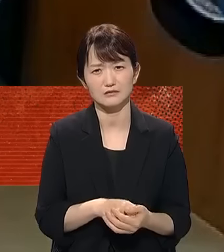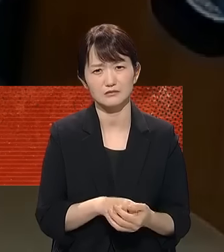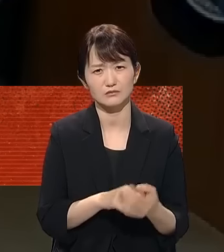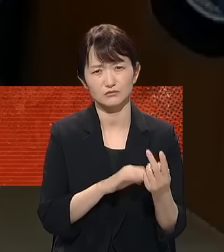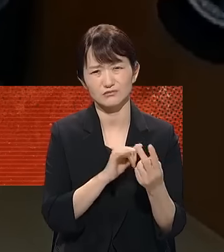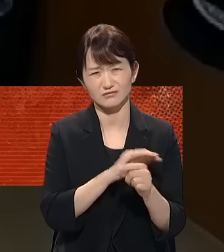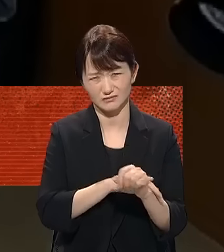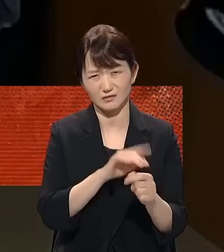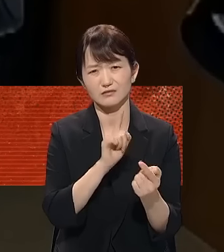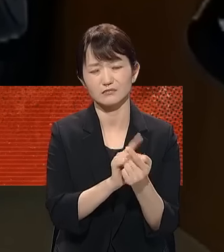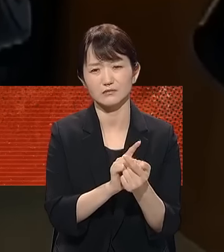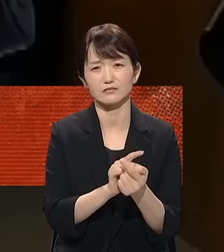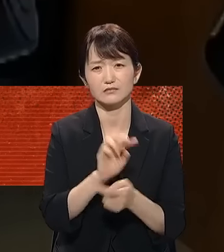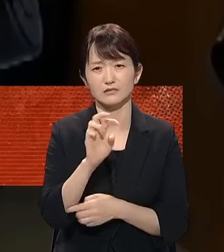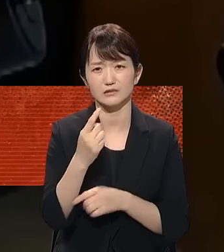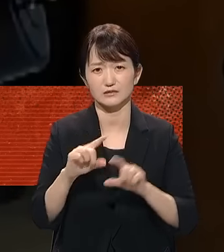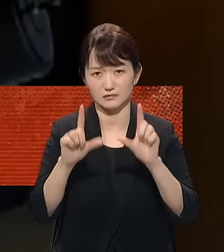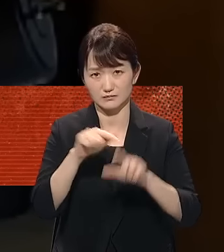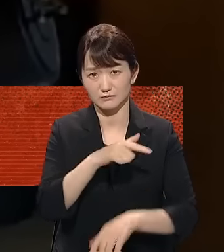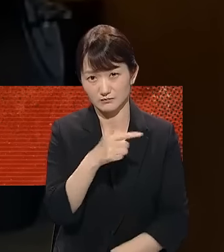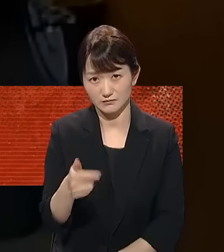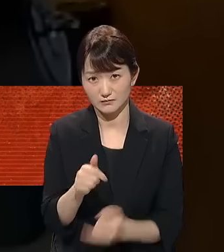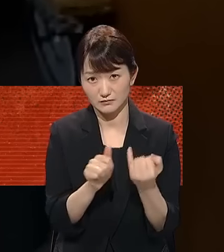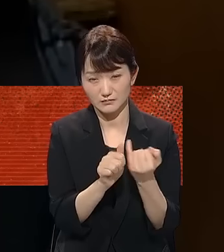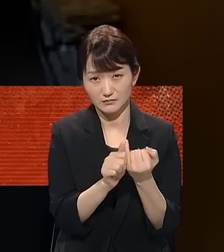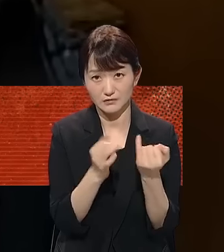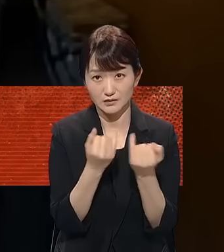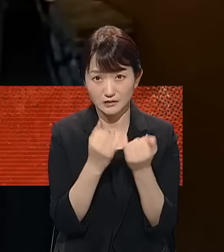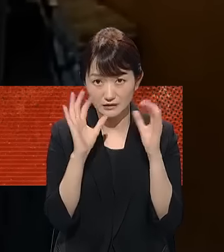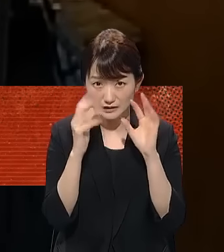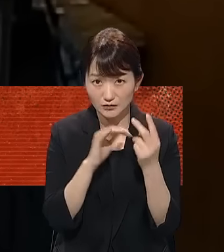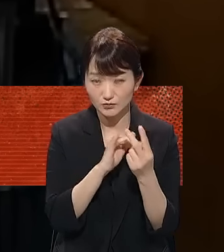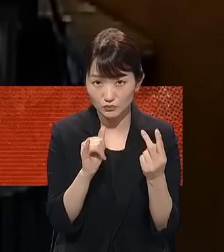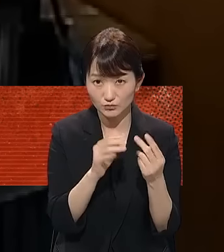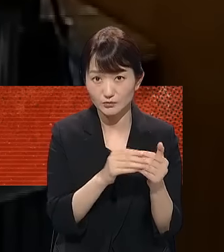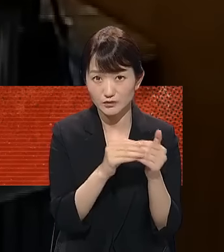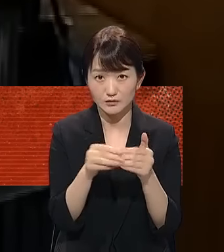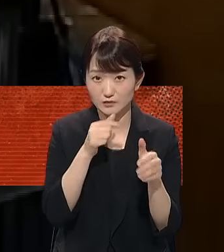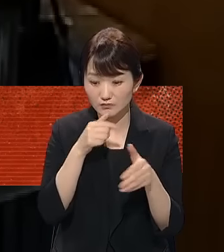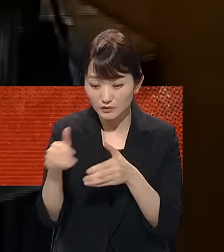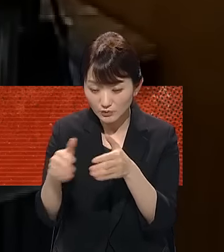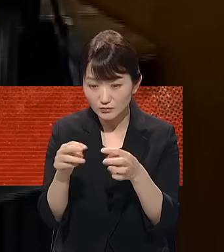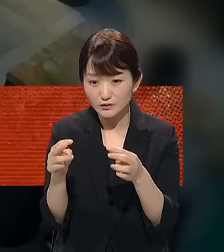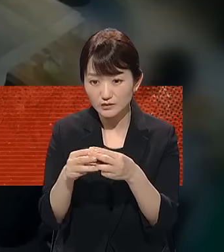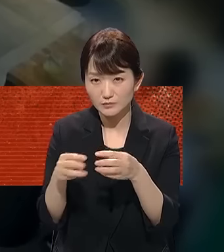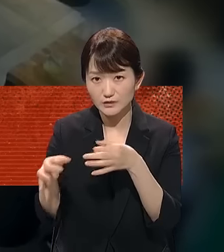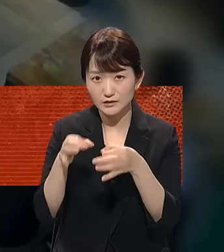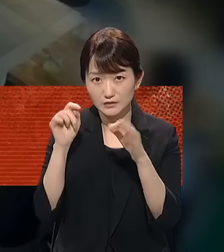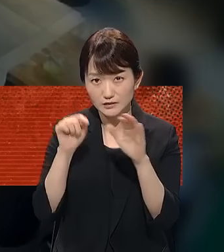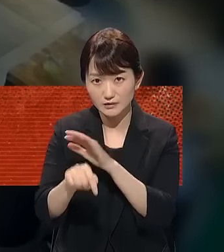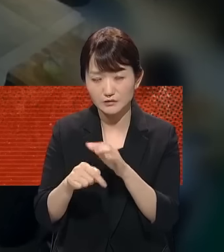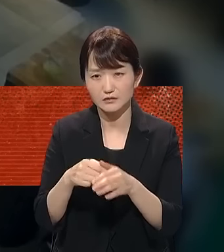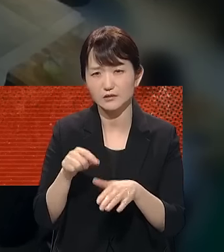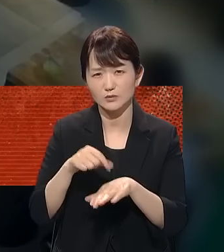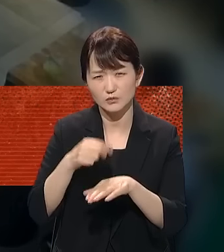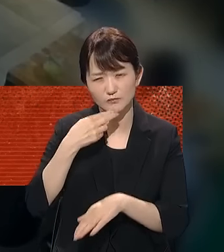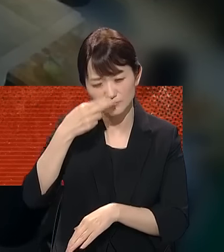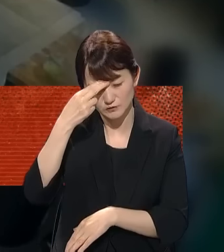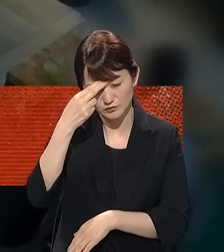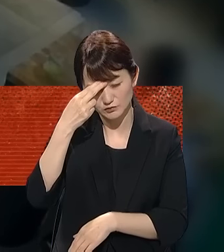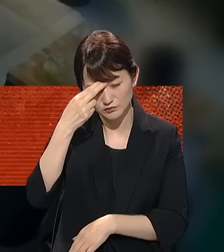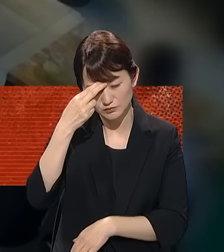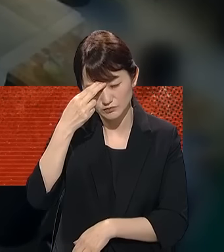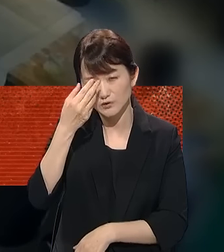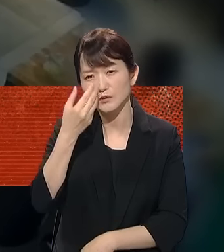없어요네 지난 21일 저녁 부부가 여자아이 두 명을 데리고 경기도에 한 3겹살 집에 와서 고기와 술 등 총 6